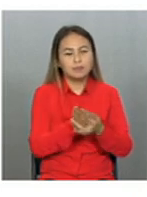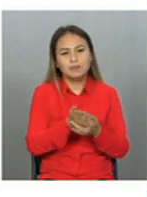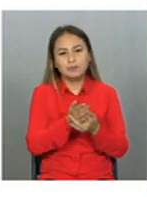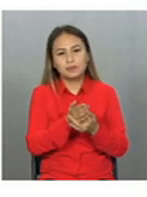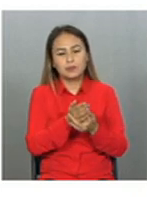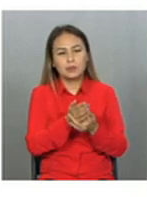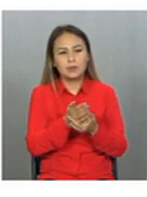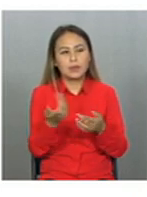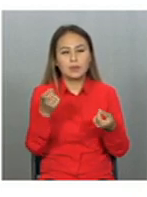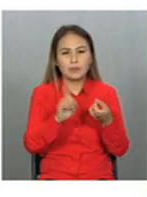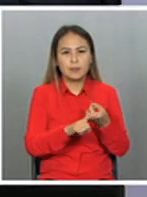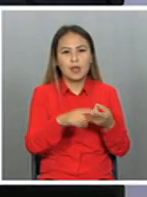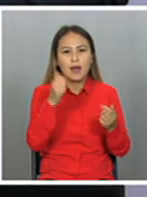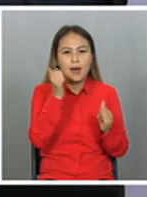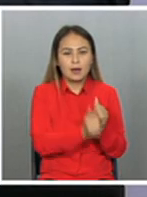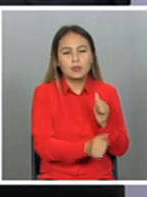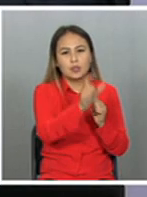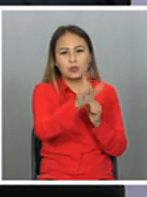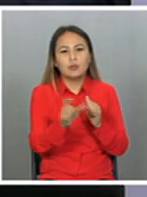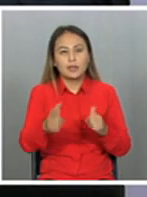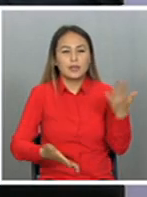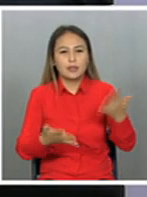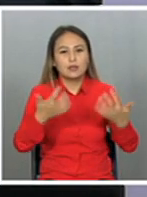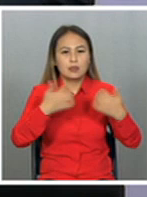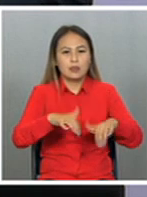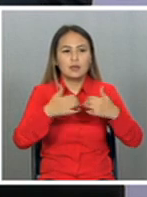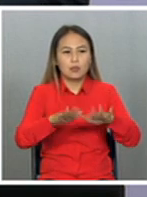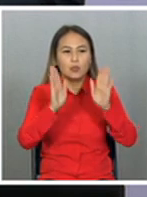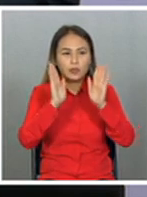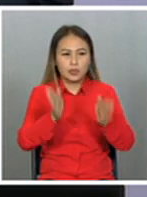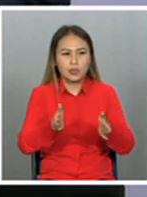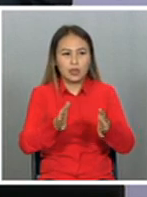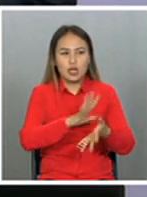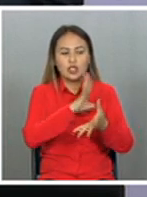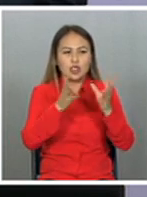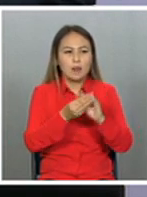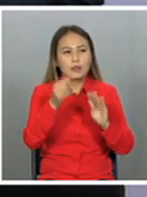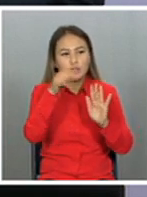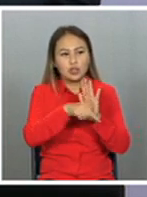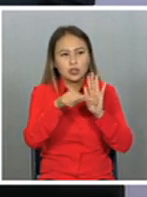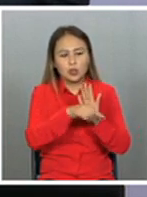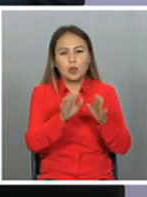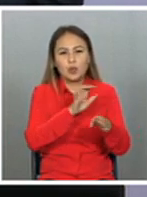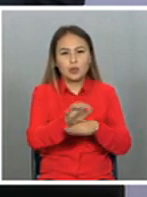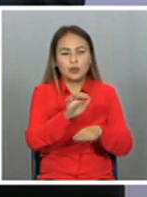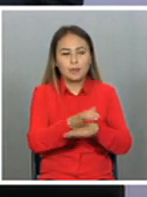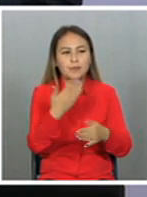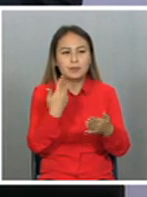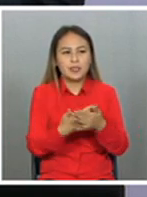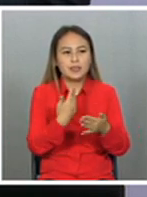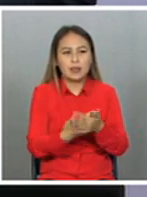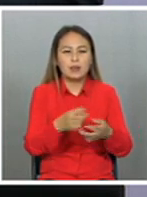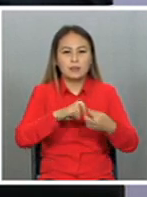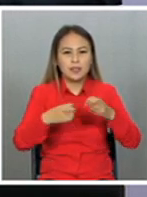өнім. Енді бұлардың әрбіріне тоқталып өтетін болсақ. Жалпы ішкі өнім дегеніміз, мысалы, мәселен